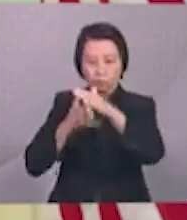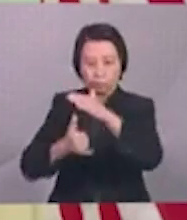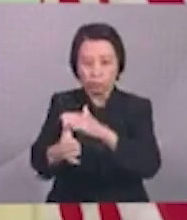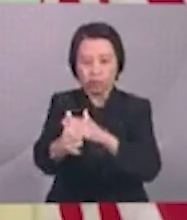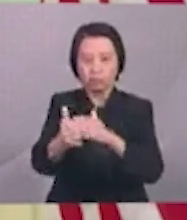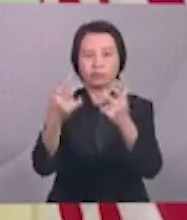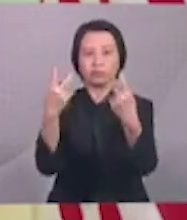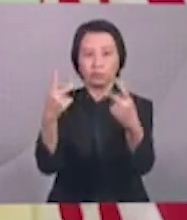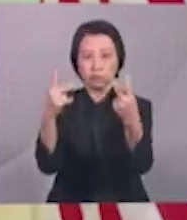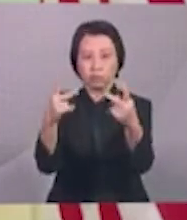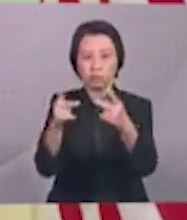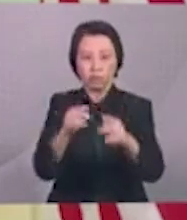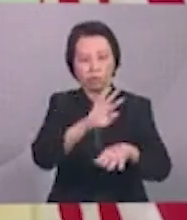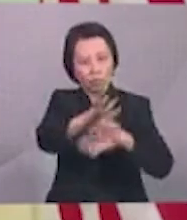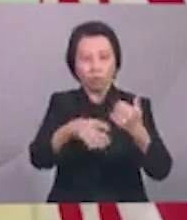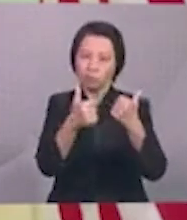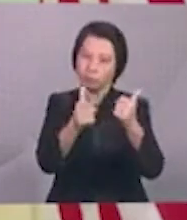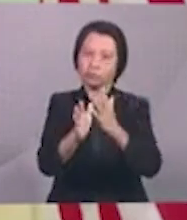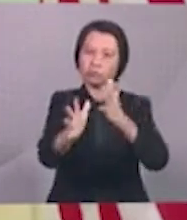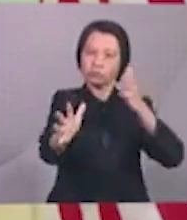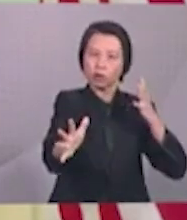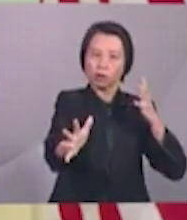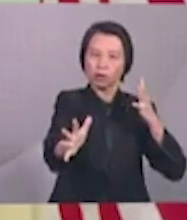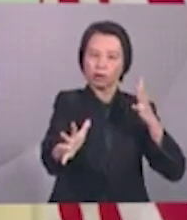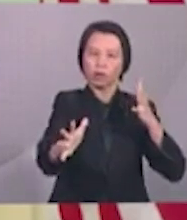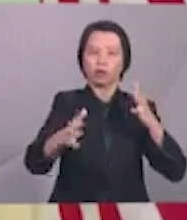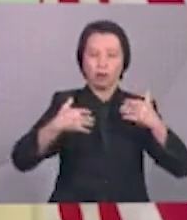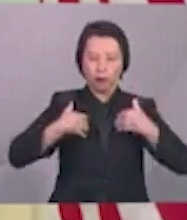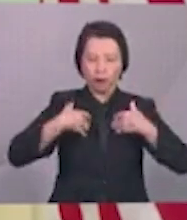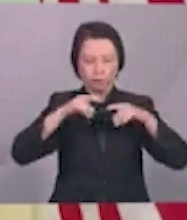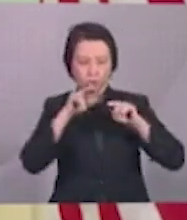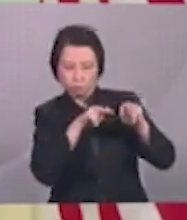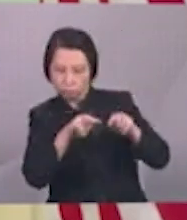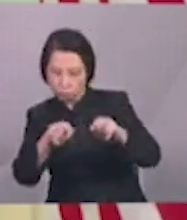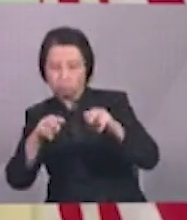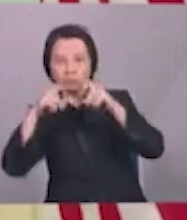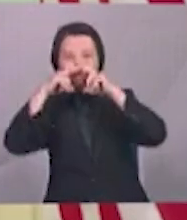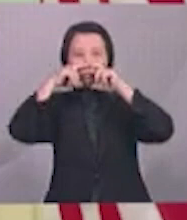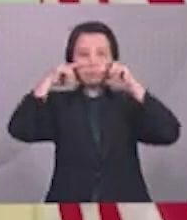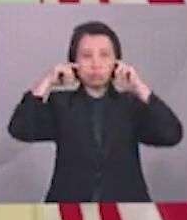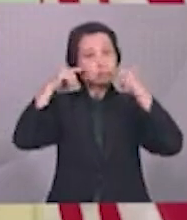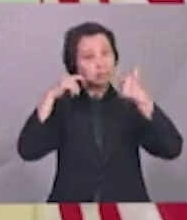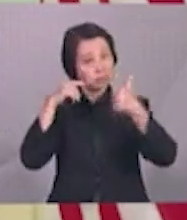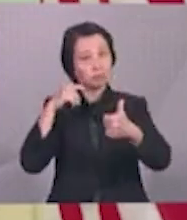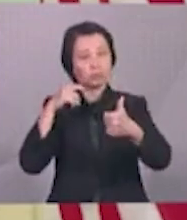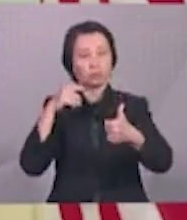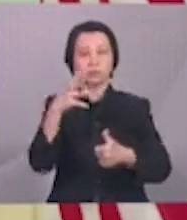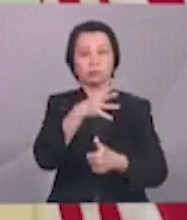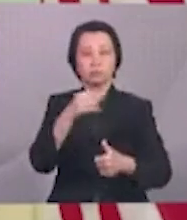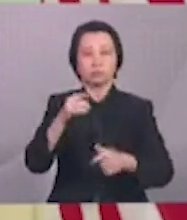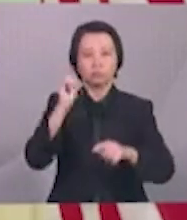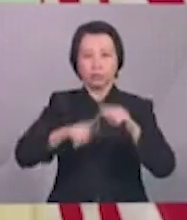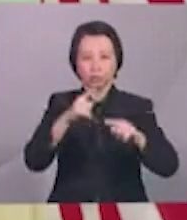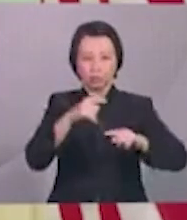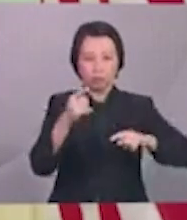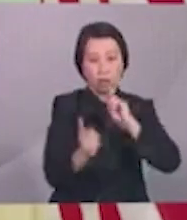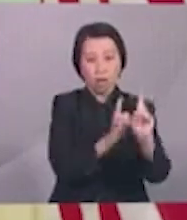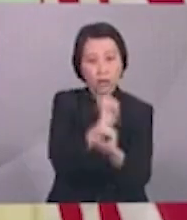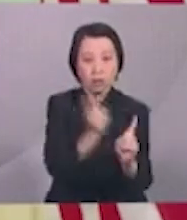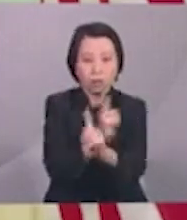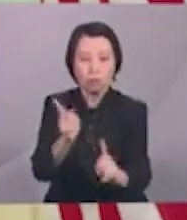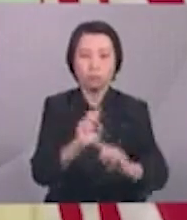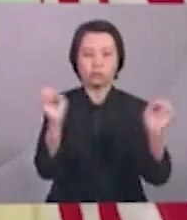perniagaan, beratur, memakai topeng, muka dan sebagainya, tidak berebut-rebut